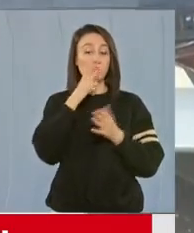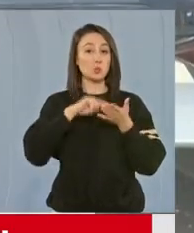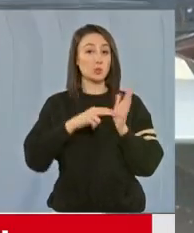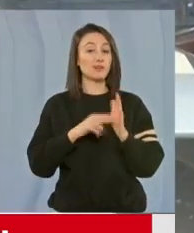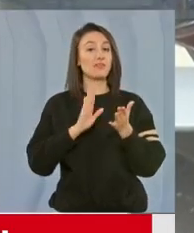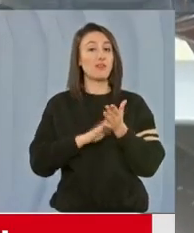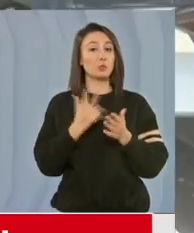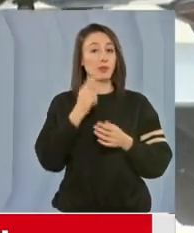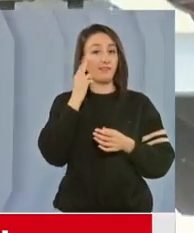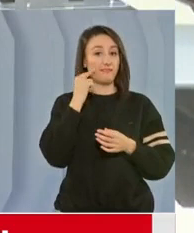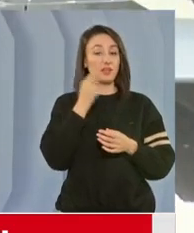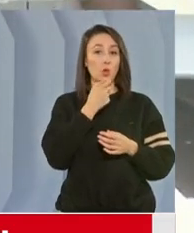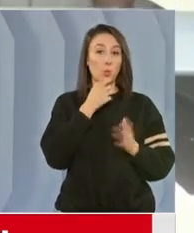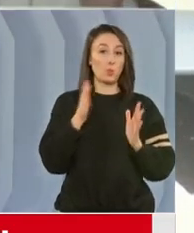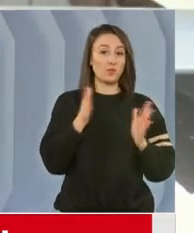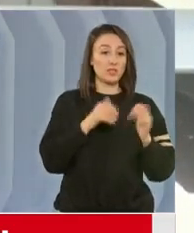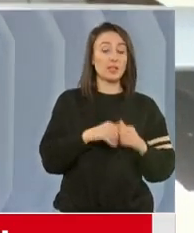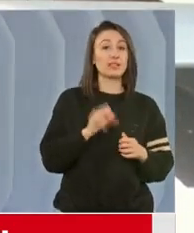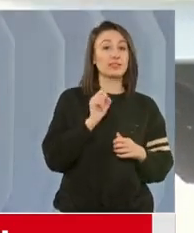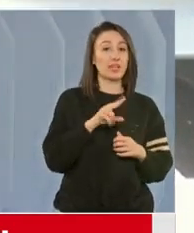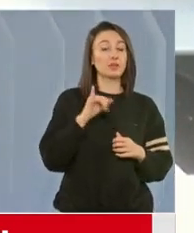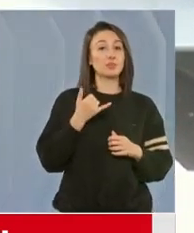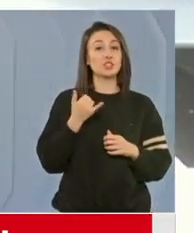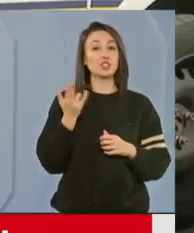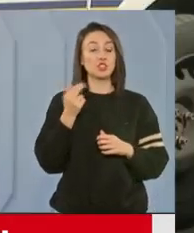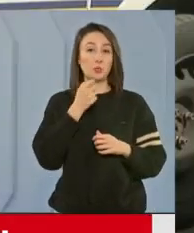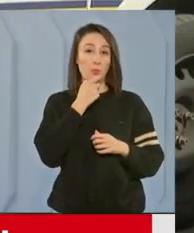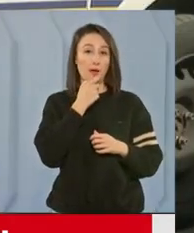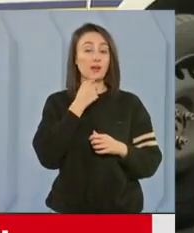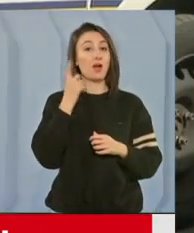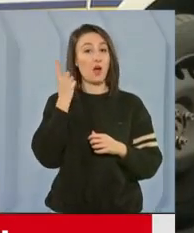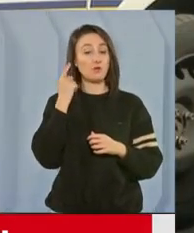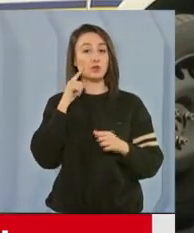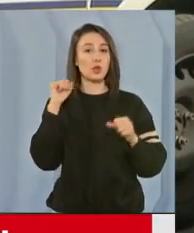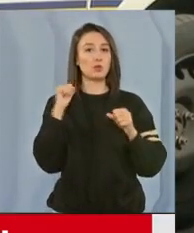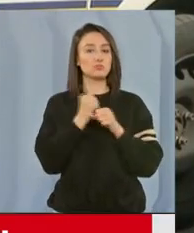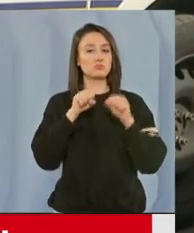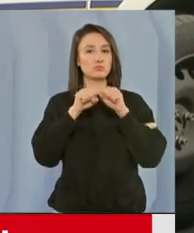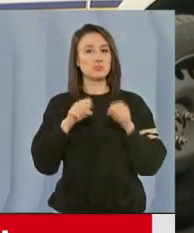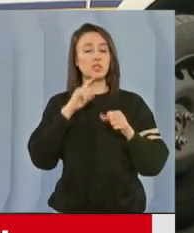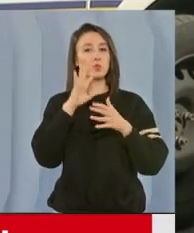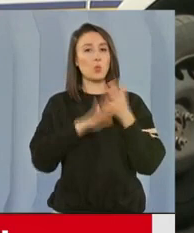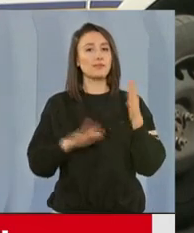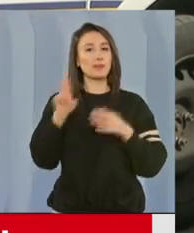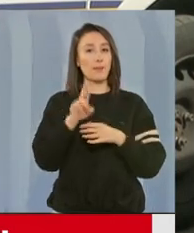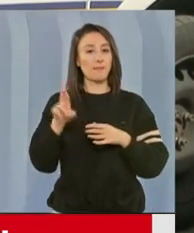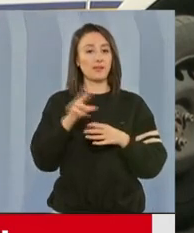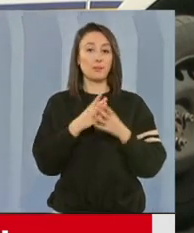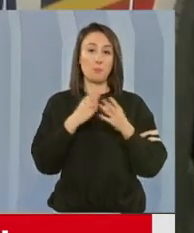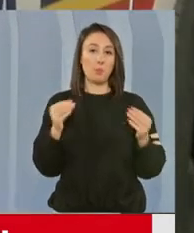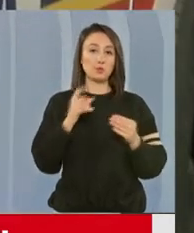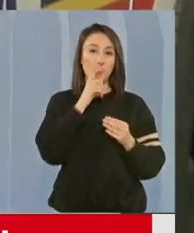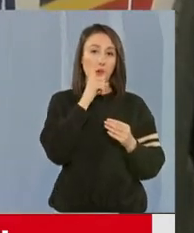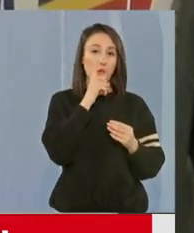faptul că cele trei fete cu vârsta cuprinsă între 13 și 15 ani ar fi fost agresate sexual în mod repetat de mai mulți